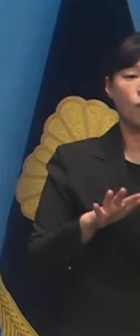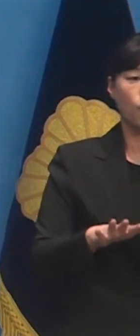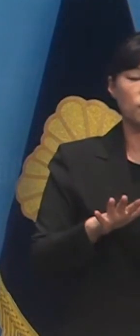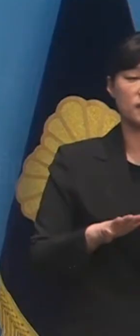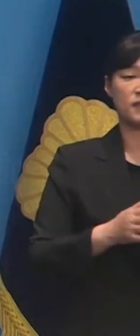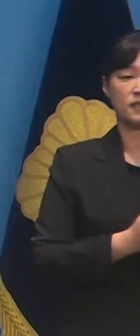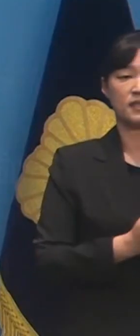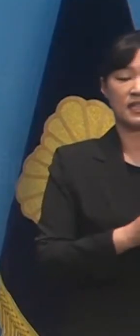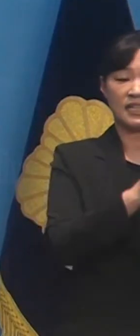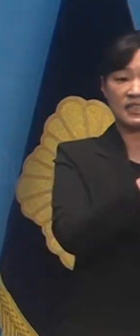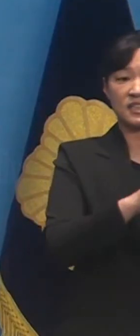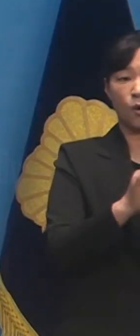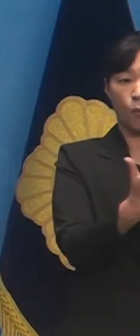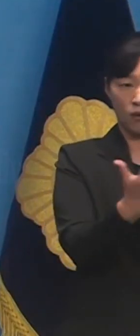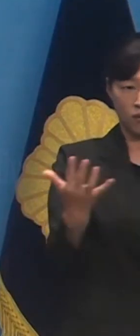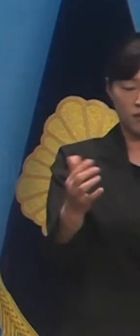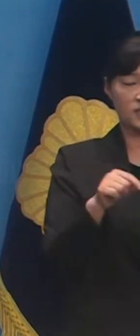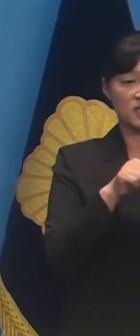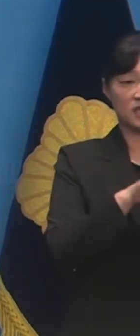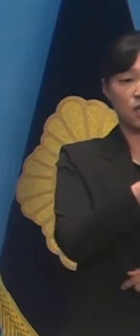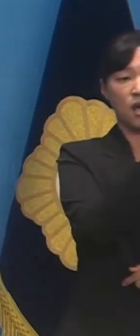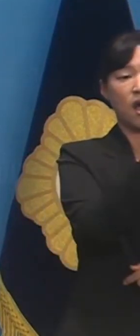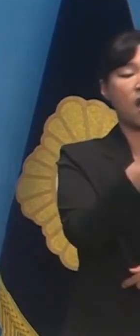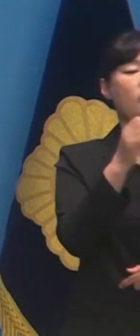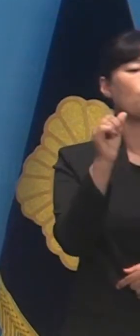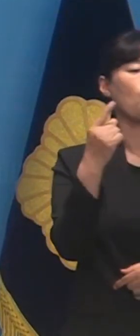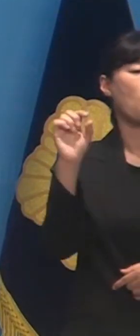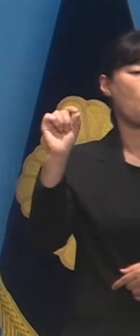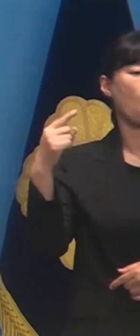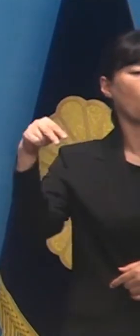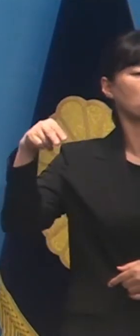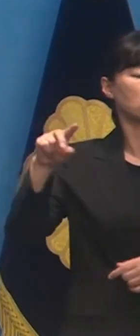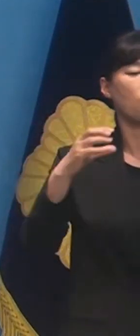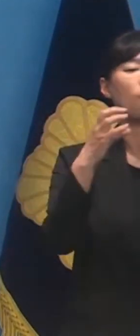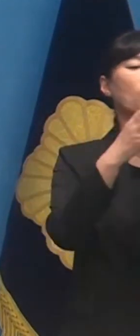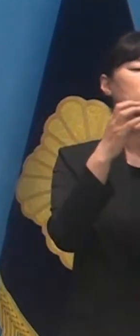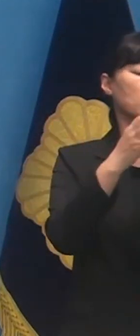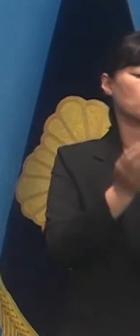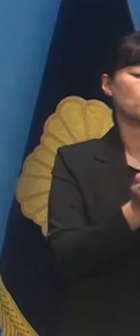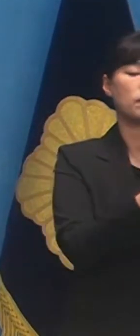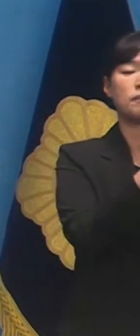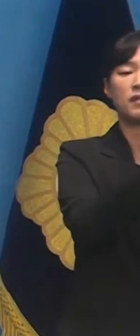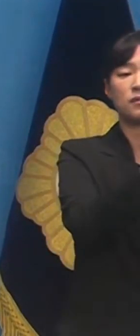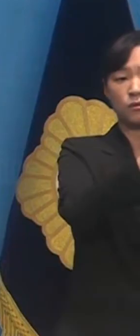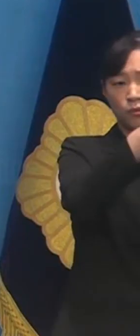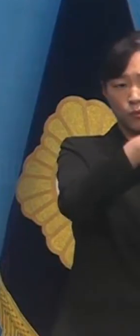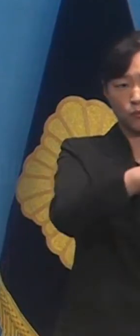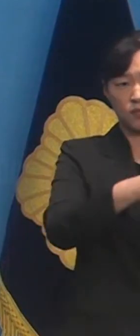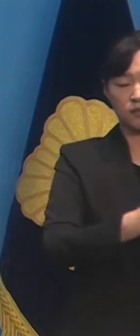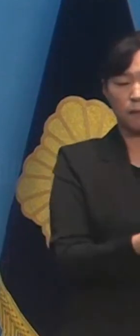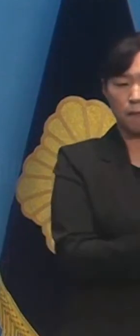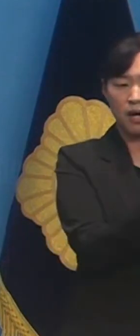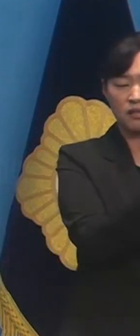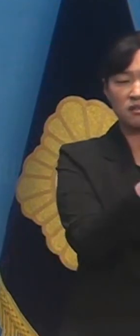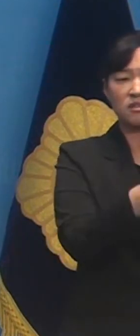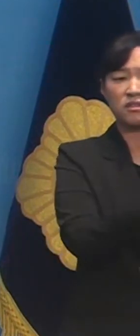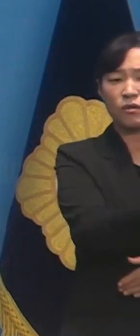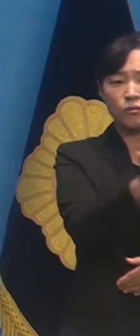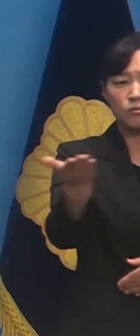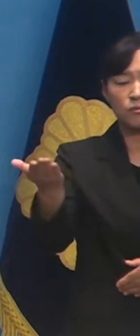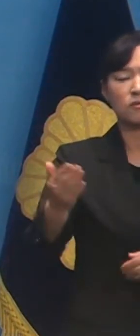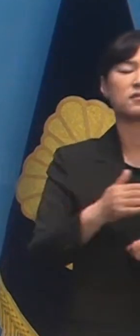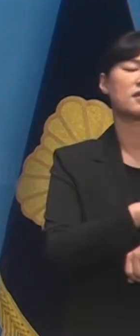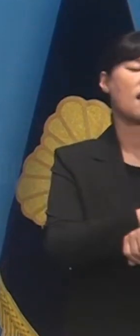오늘 기자회견하려고 하는 하나오션 거제도 순서에서 있었던 일들은 아마